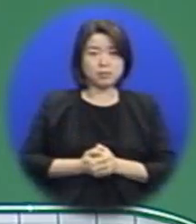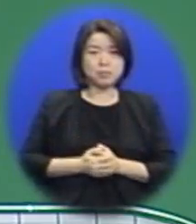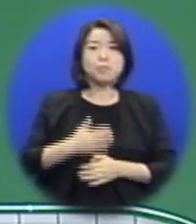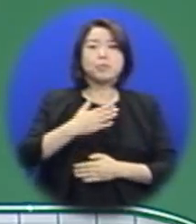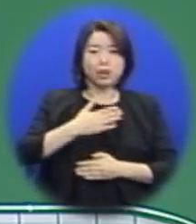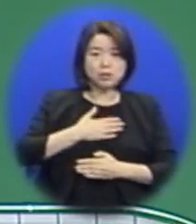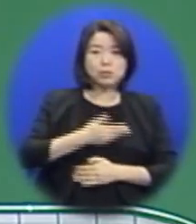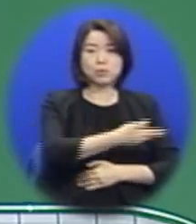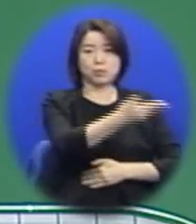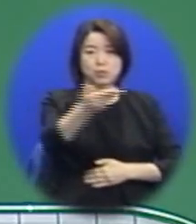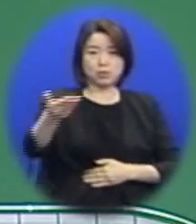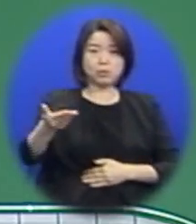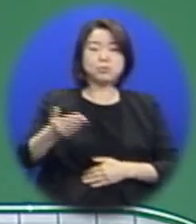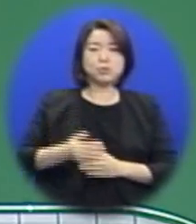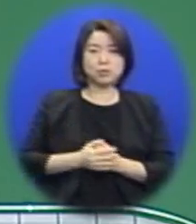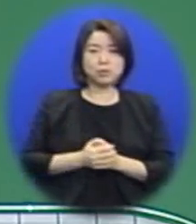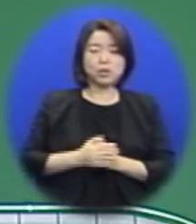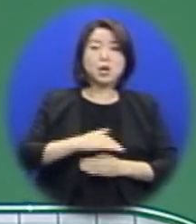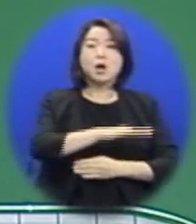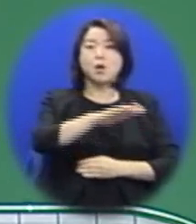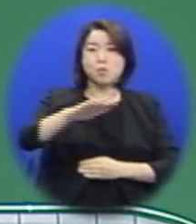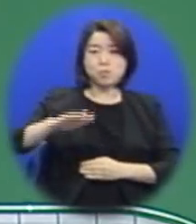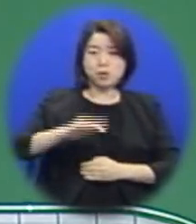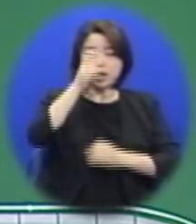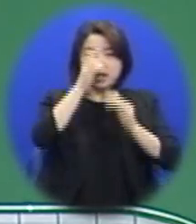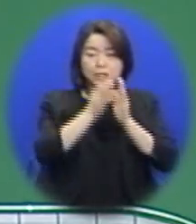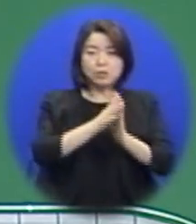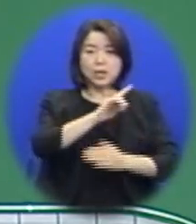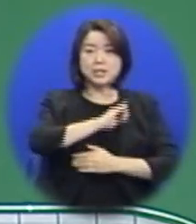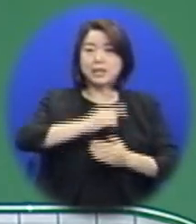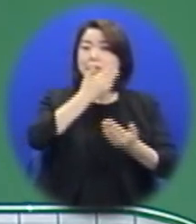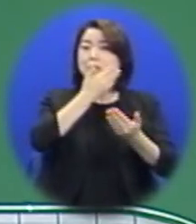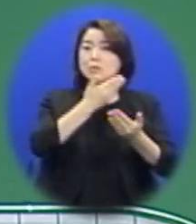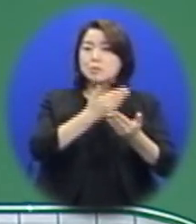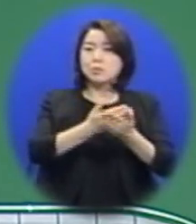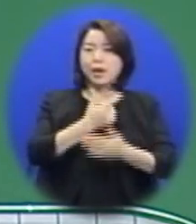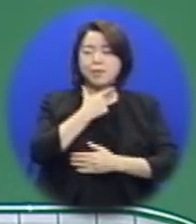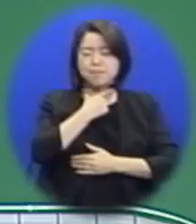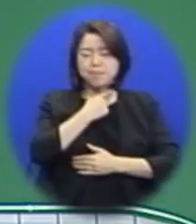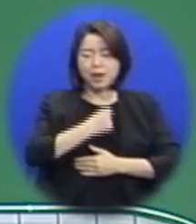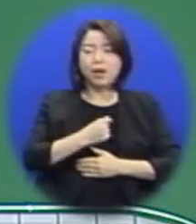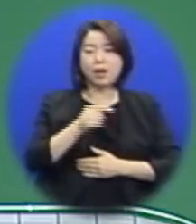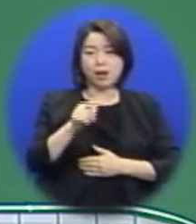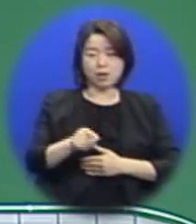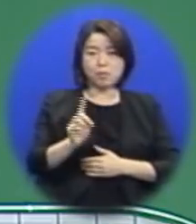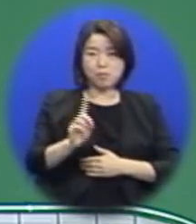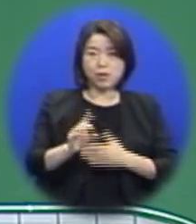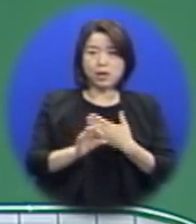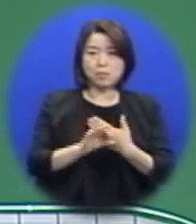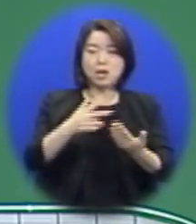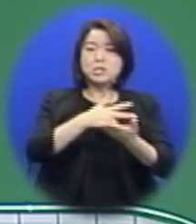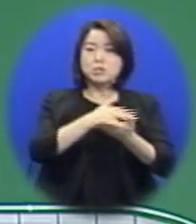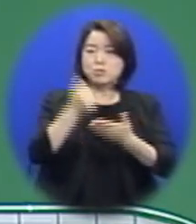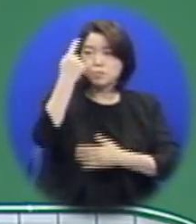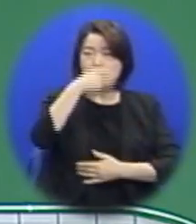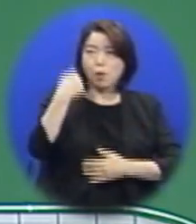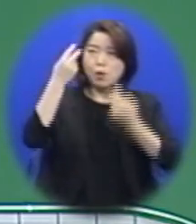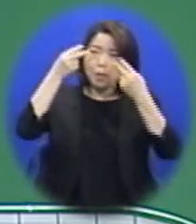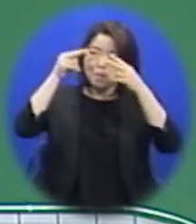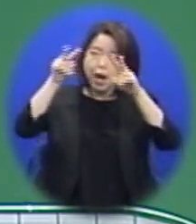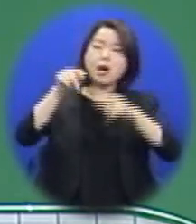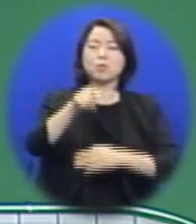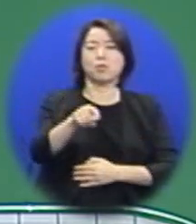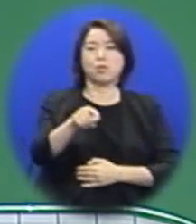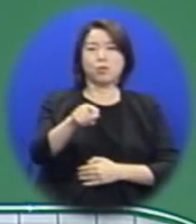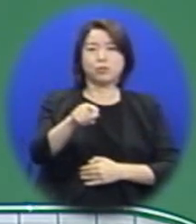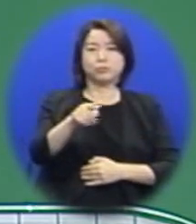저도 여러분도 우리의 기도의 가장 중요한 갈망은 주님의 얼굴을 바라보는 것입니다.